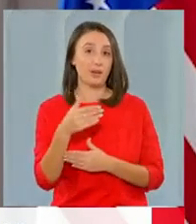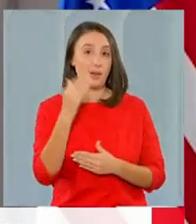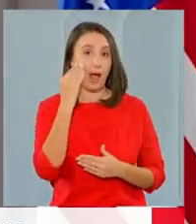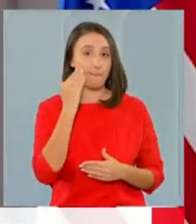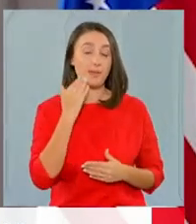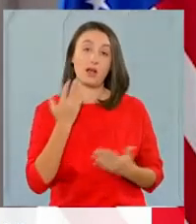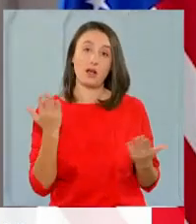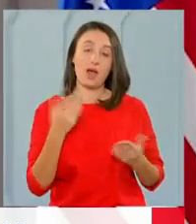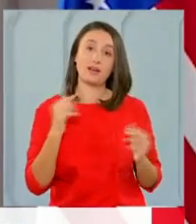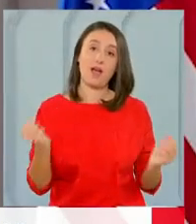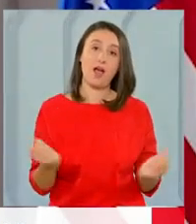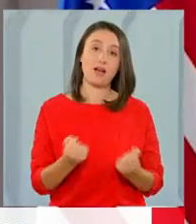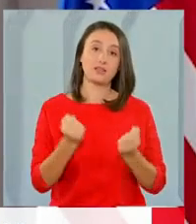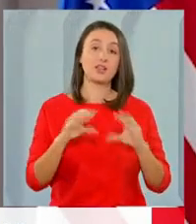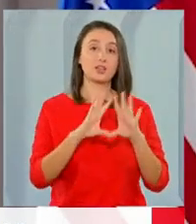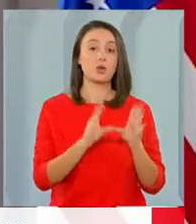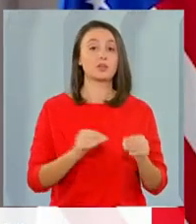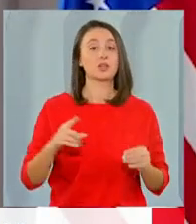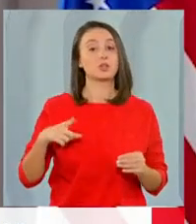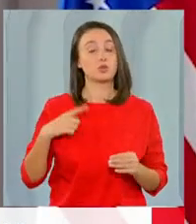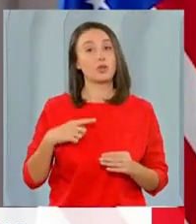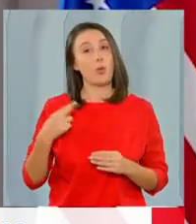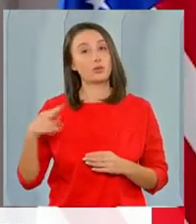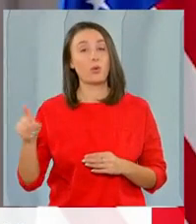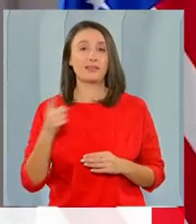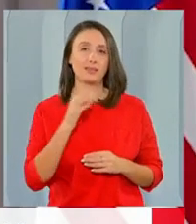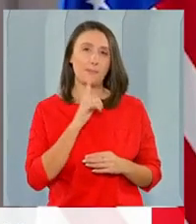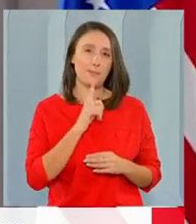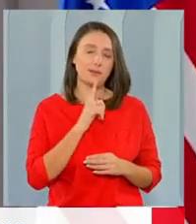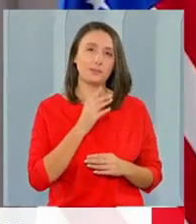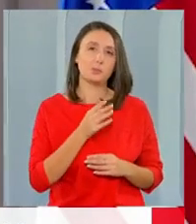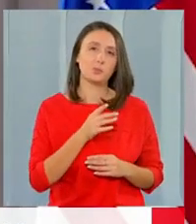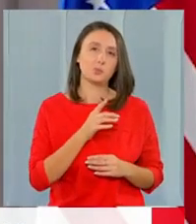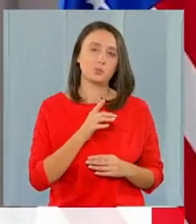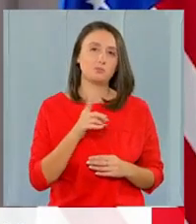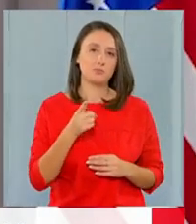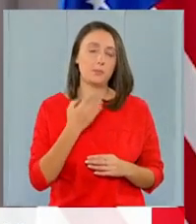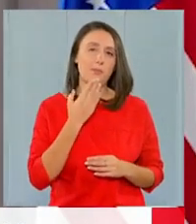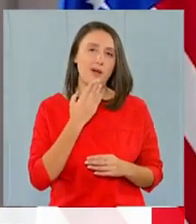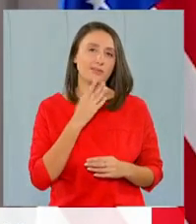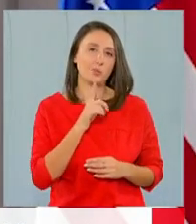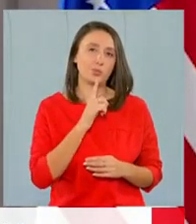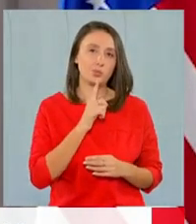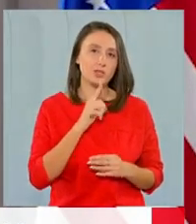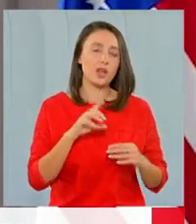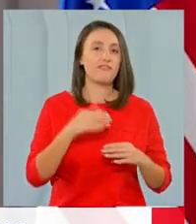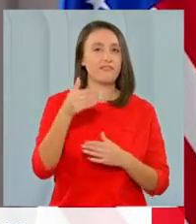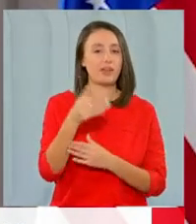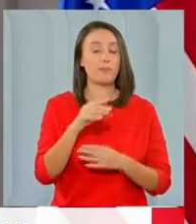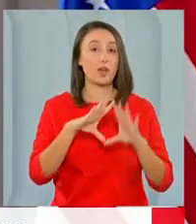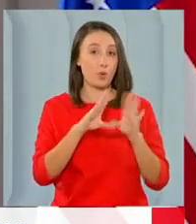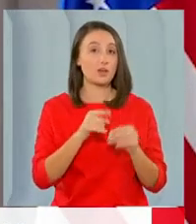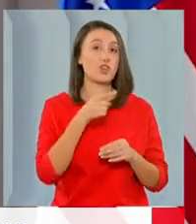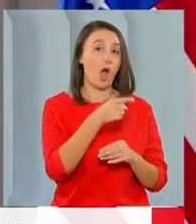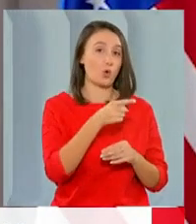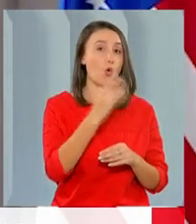Statele Unite care activează în România sunt încă Din păcate foarte puține firme românești care activează